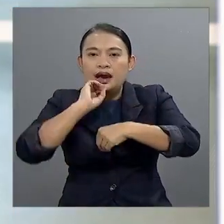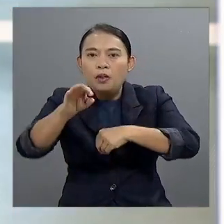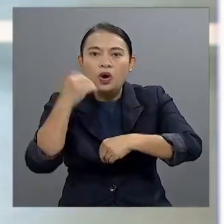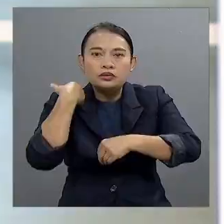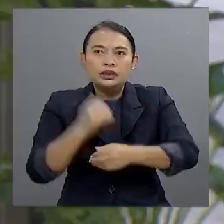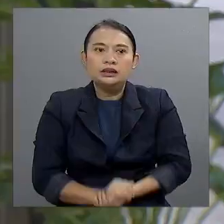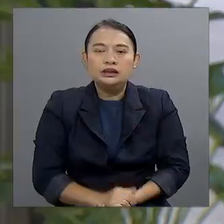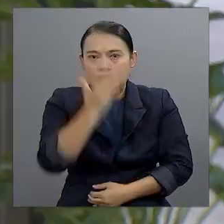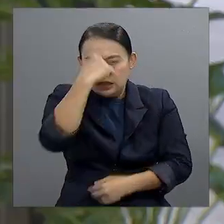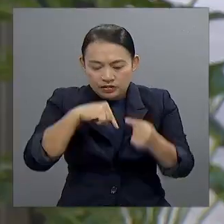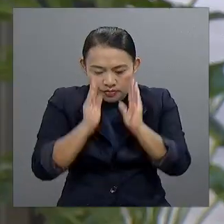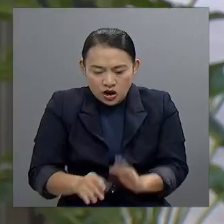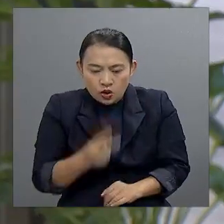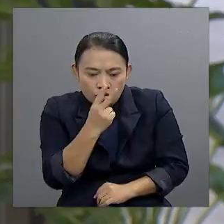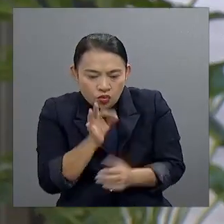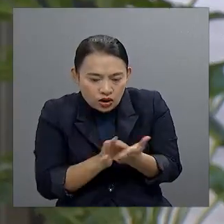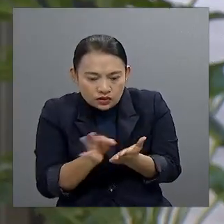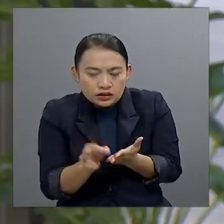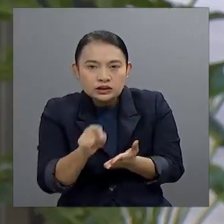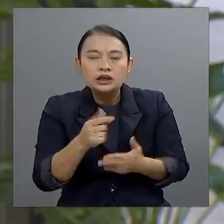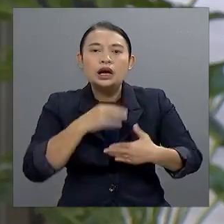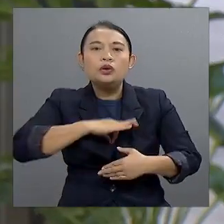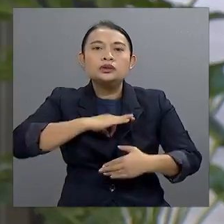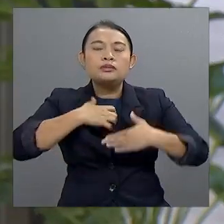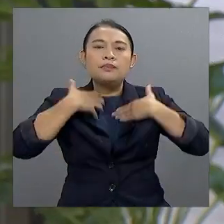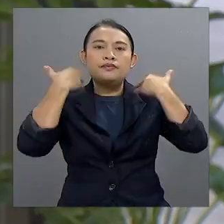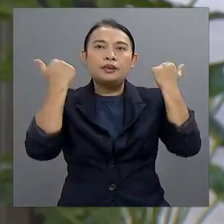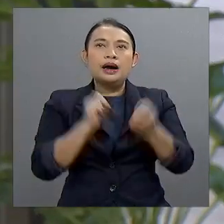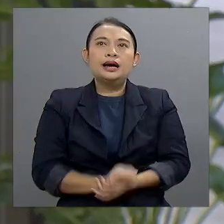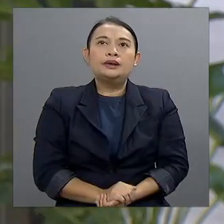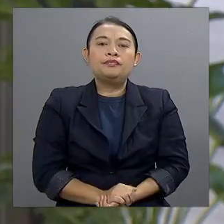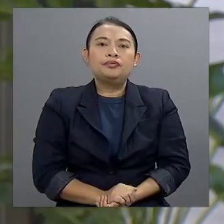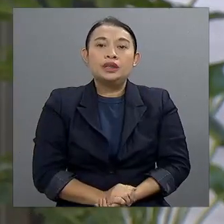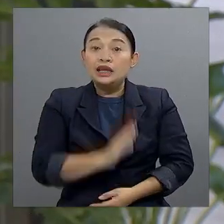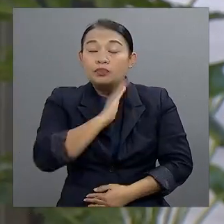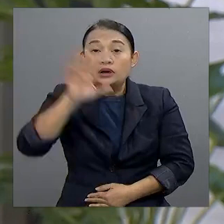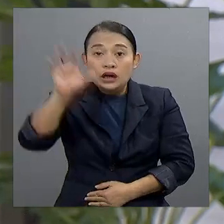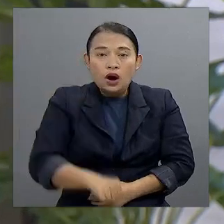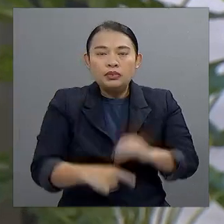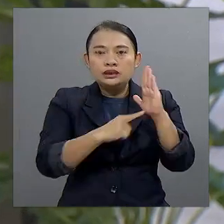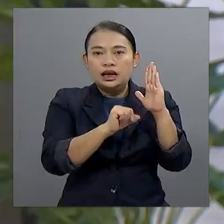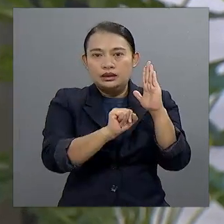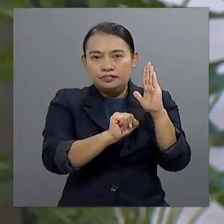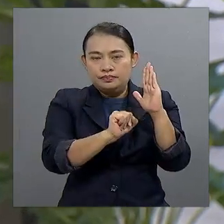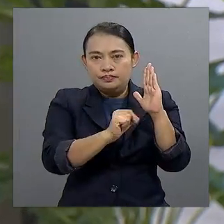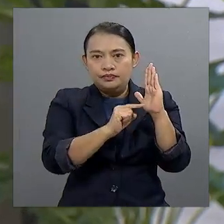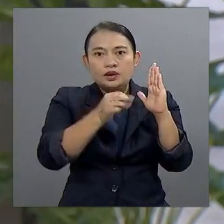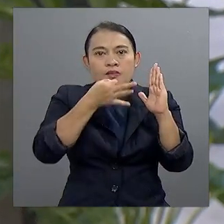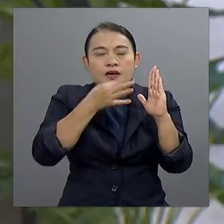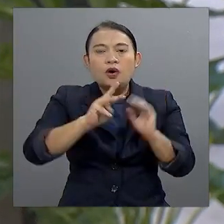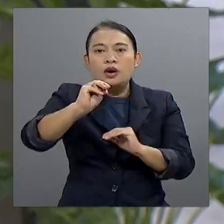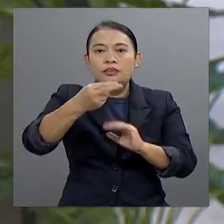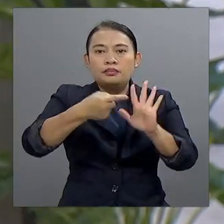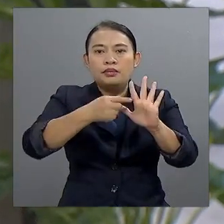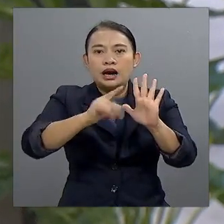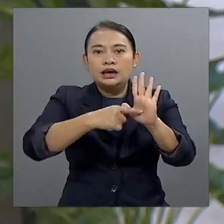าเลือกซื้อด้วยนะ แต่ก็อย่างที่บอกไว้คุณผู้ชมว่าถ้าเกิดต่อให้มาจากมหาชัยเราก็เน้นย้ำเสมอนะครับว่าถ้าเกิดปรุงมันสุกเนี่ยนะครับใช้ความร้อนตั้งแต่70